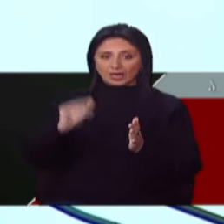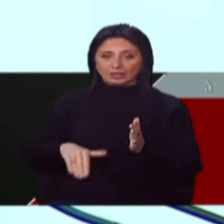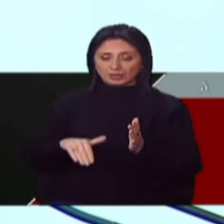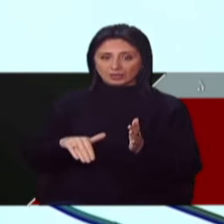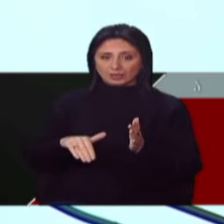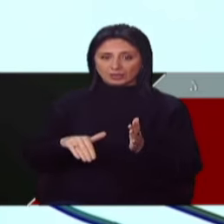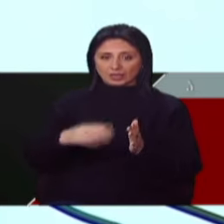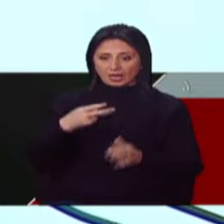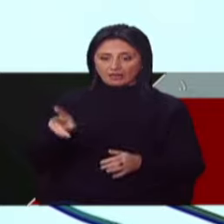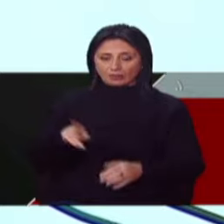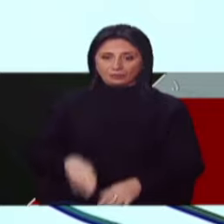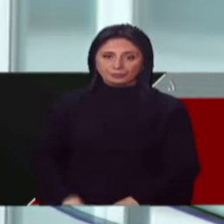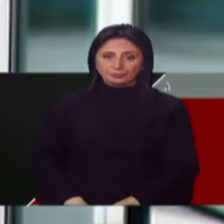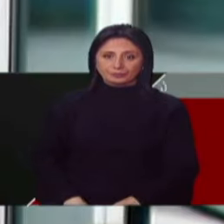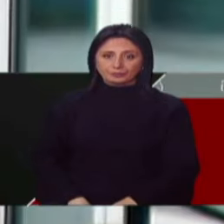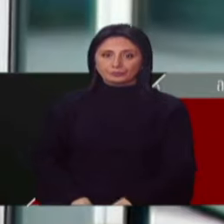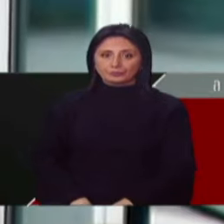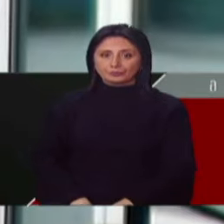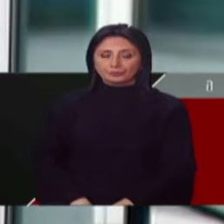6.255.000 ევრო.